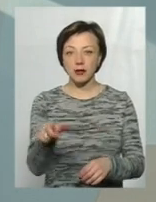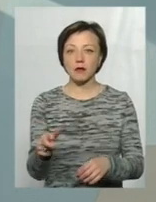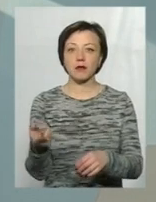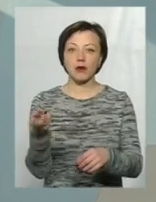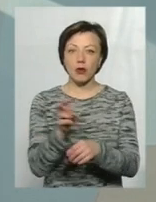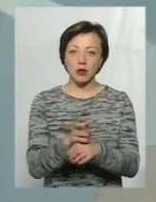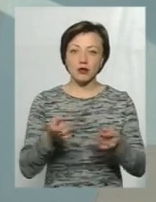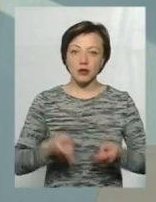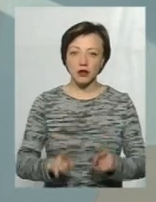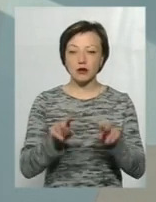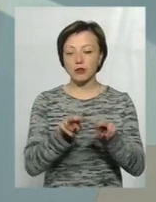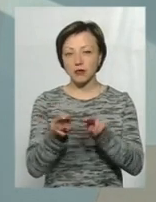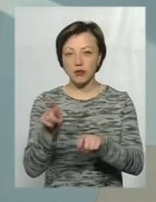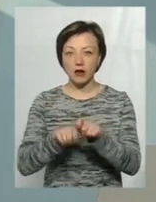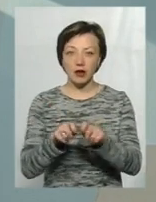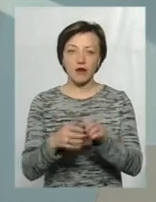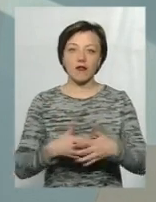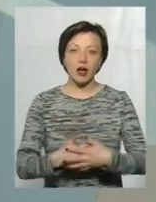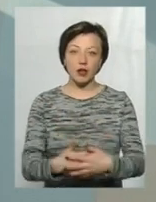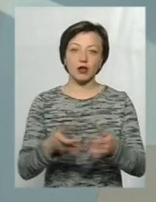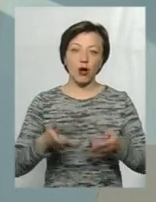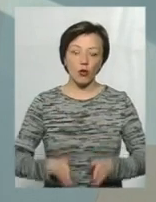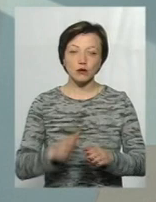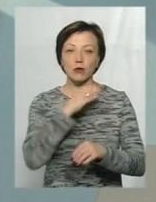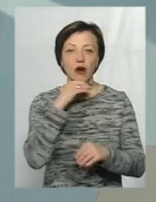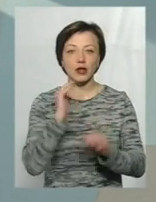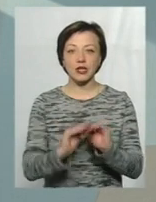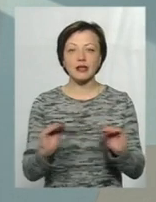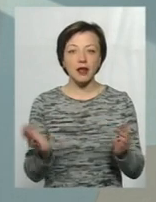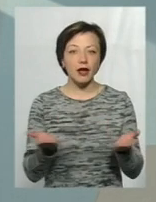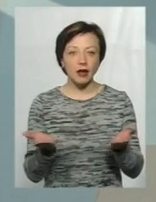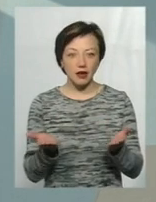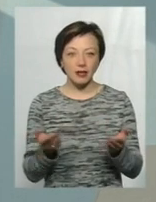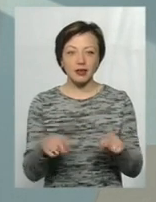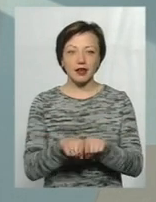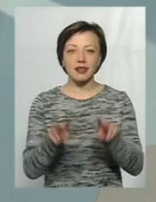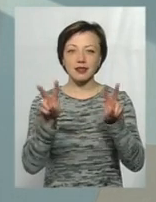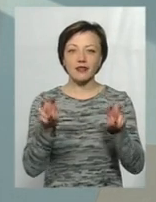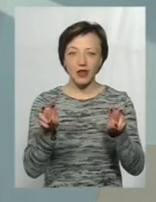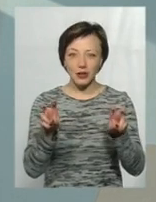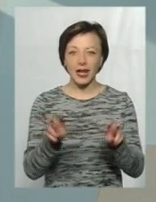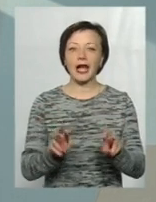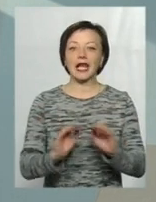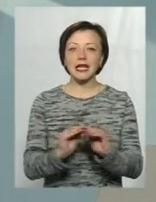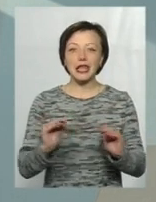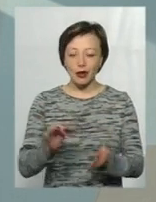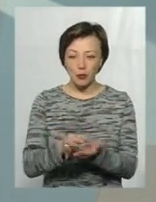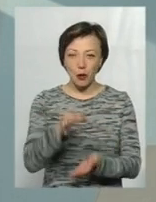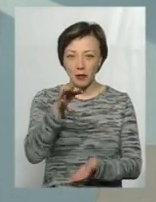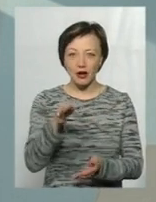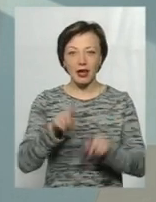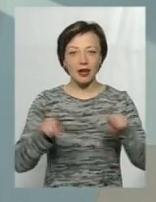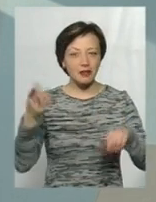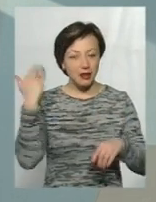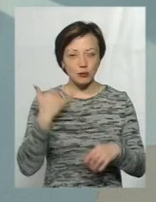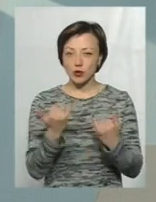розродження, спостерігаються, вагітнюють, народжують. І дуже багато дітей, які так званих дітей з пробірки, які були там рідкістю на сьогоднішній